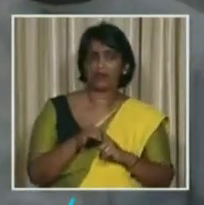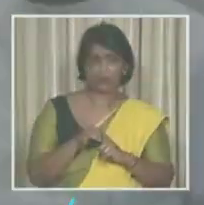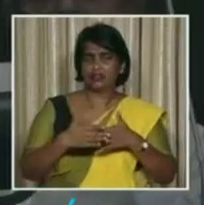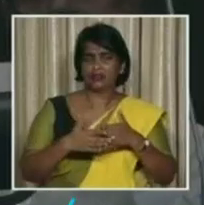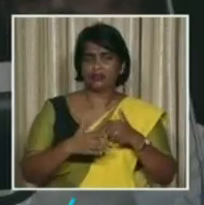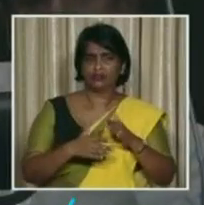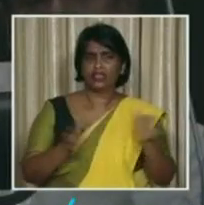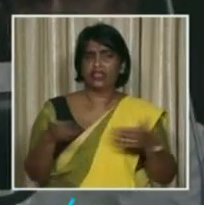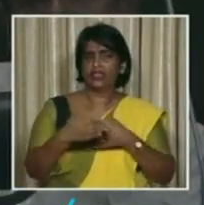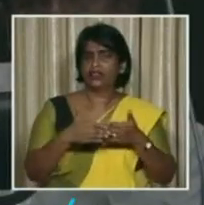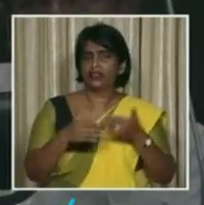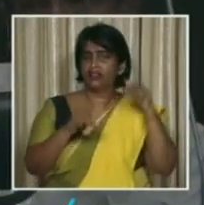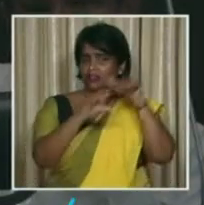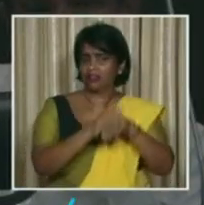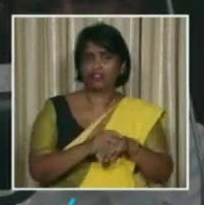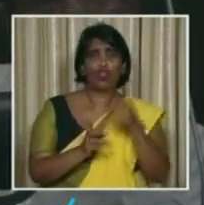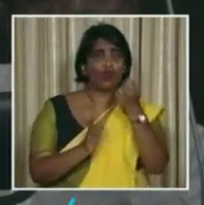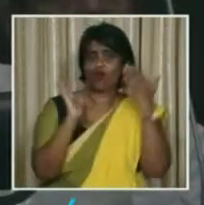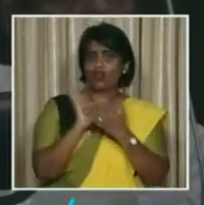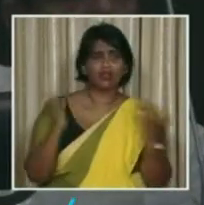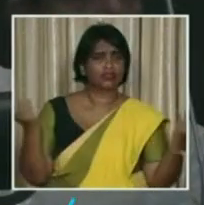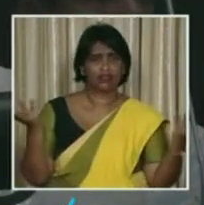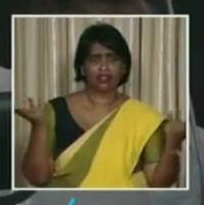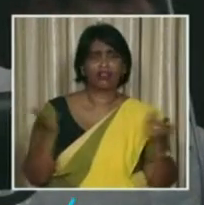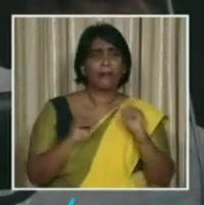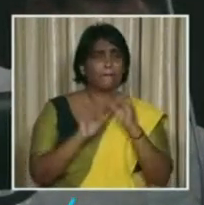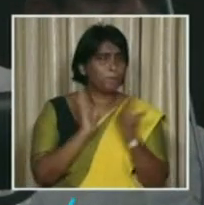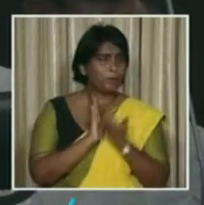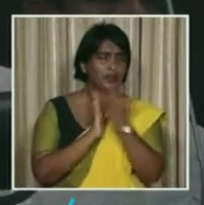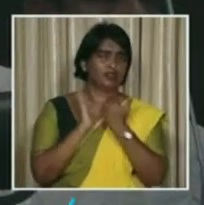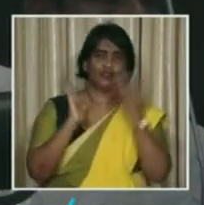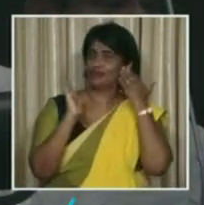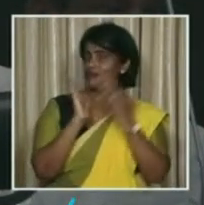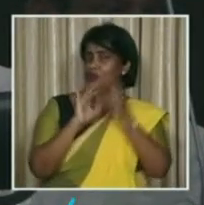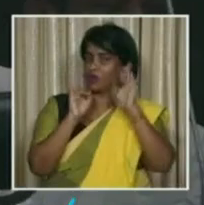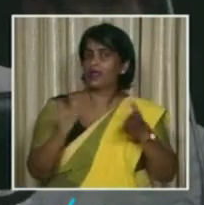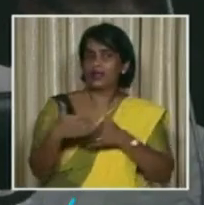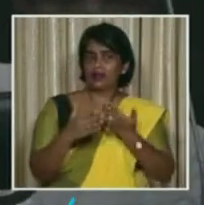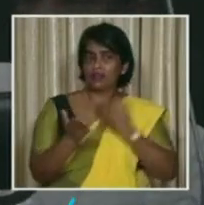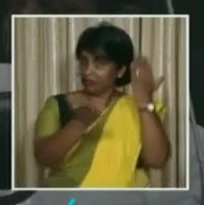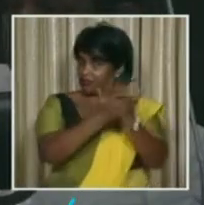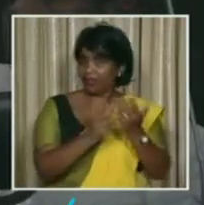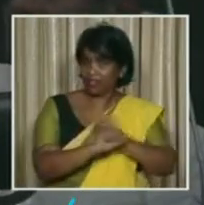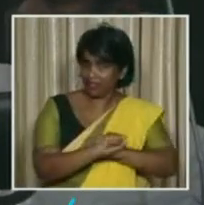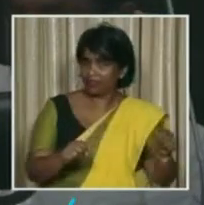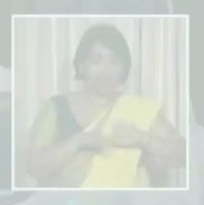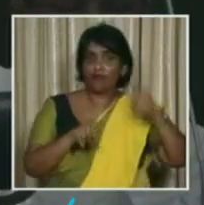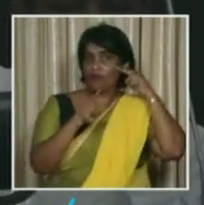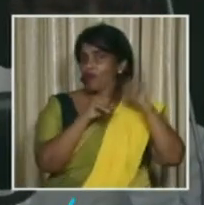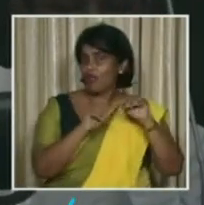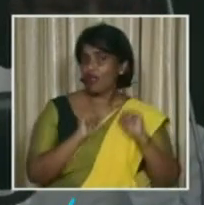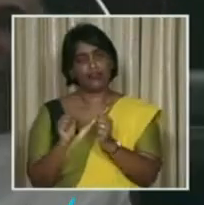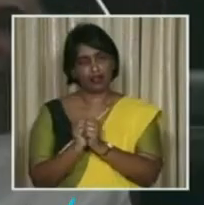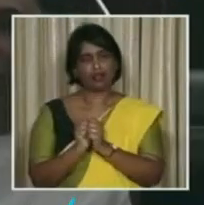තීන්දුවක් ගන්න. කැබිනට් එකට යන්න මේක මුදල් රෙගුලාසියක් නෙවෙයි. මේ ප්‍රතිපත්තිමය කාරණයක්. ඒ නිසා කැබිනට් එකට ගියේ නෑ කියලා මේකේ ප්‍රශ්නයක් නැහැ.